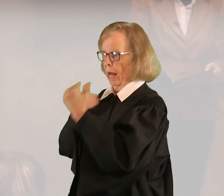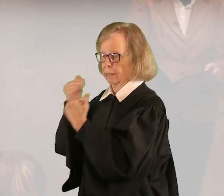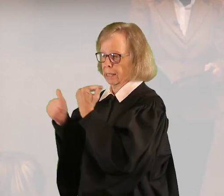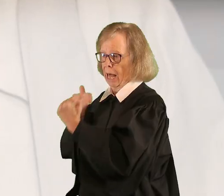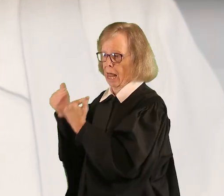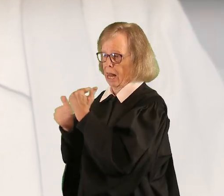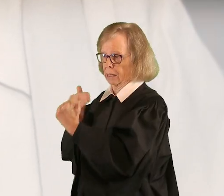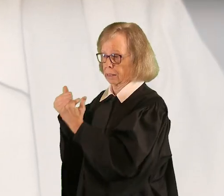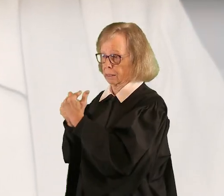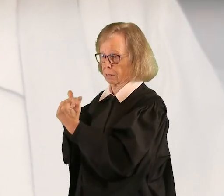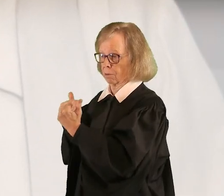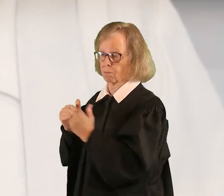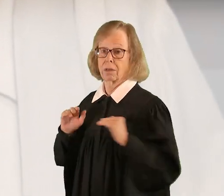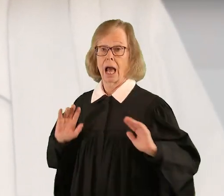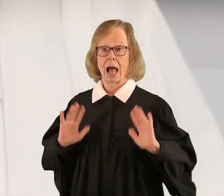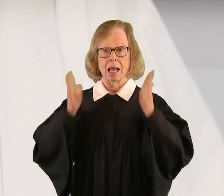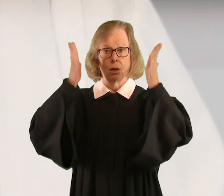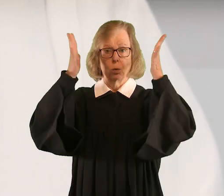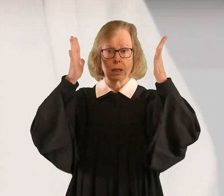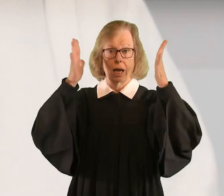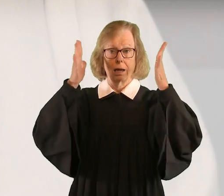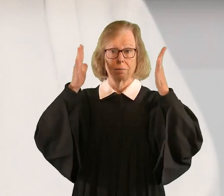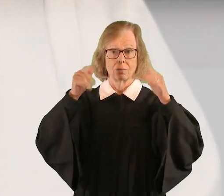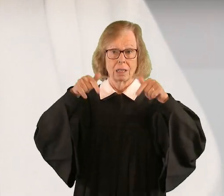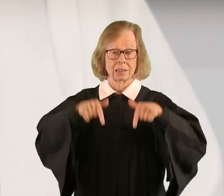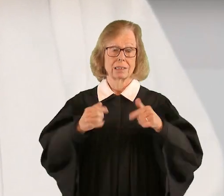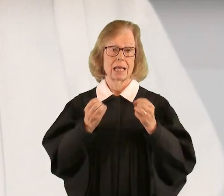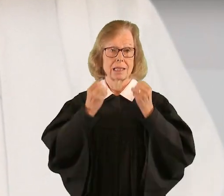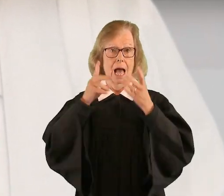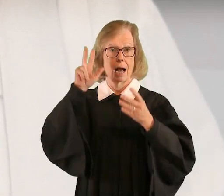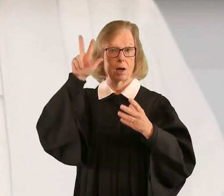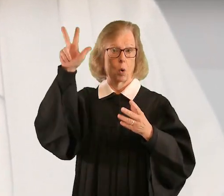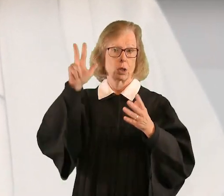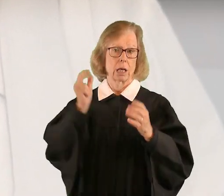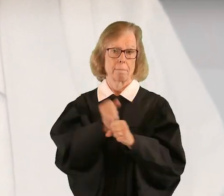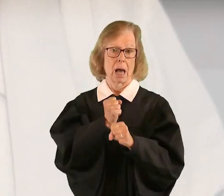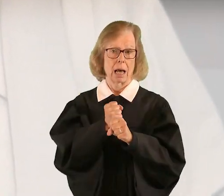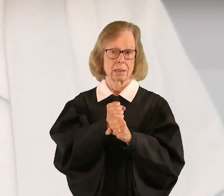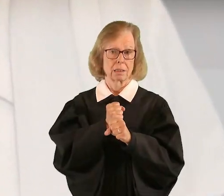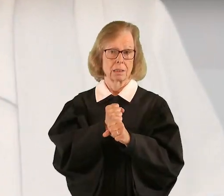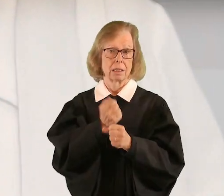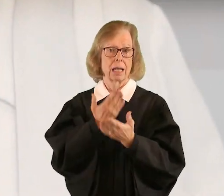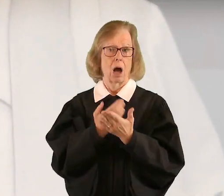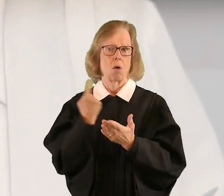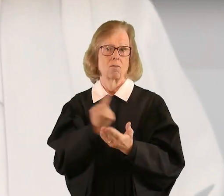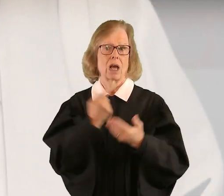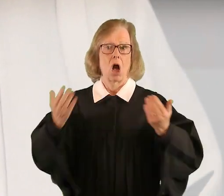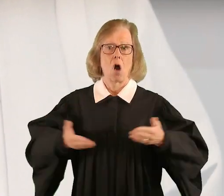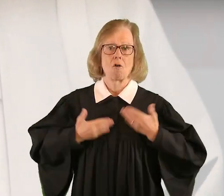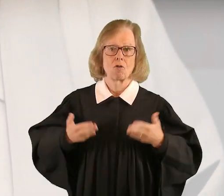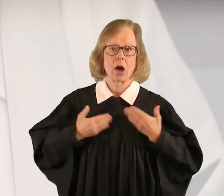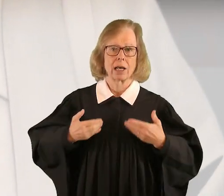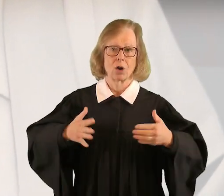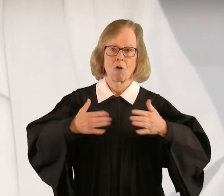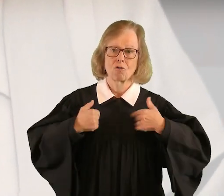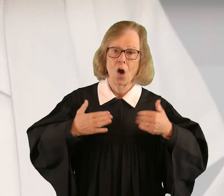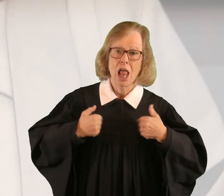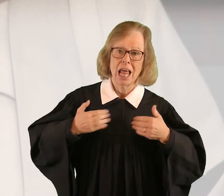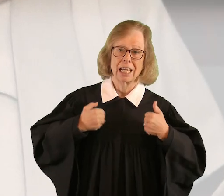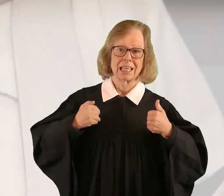hatte. Halleluja! Dies ist der Tag, den der Herr macht. Lasst uns freuen und fröhlich an ihm